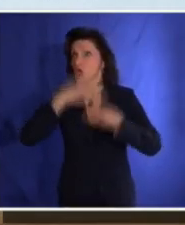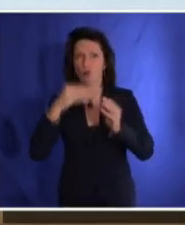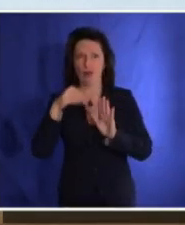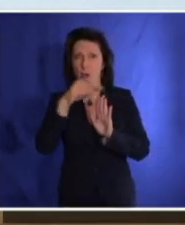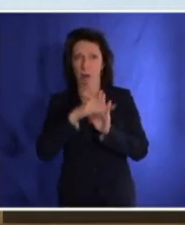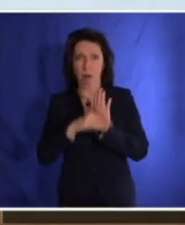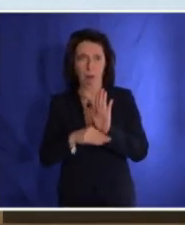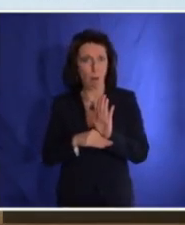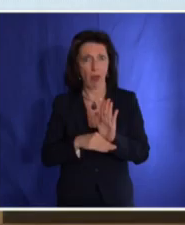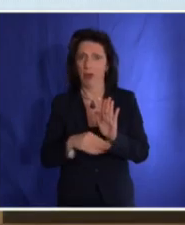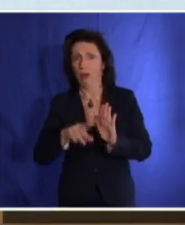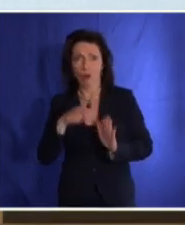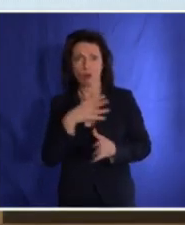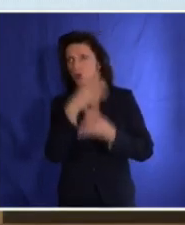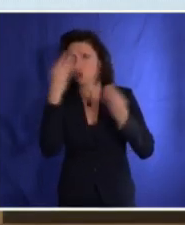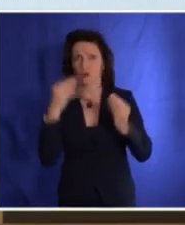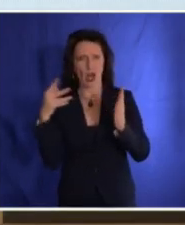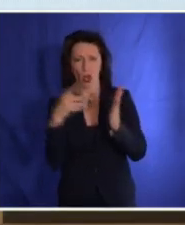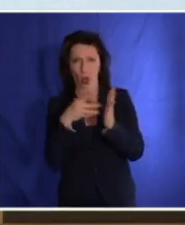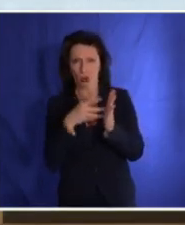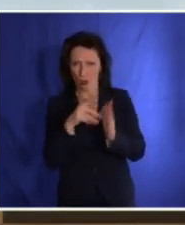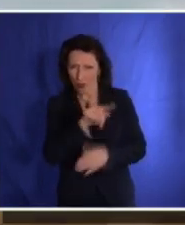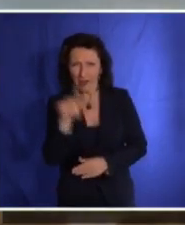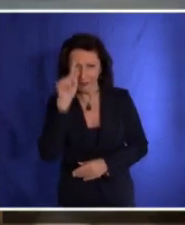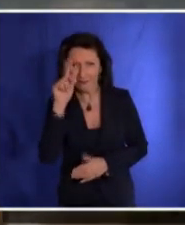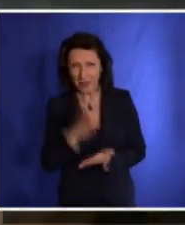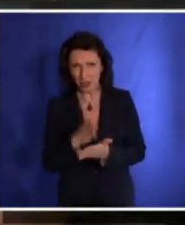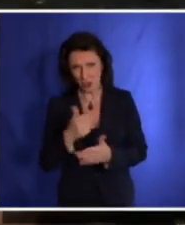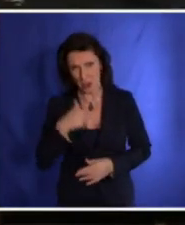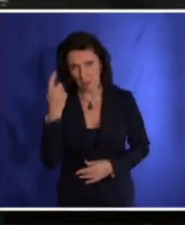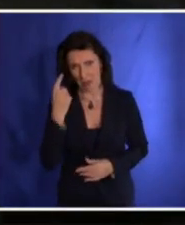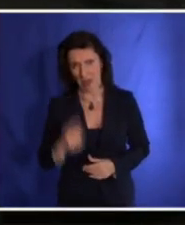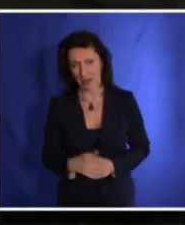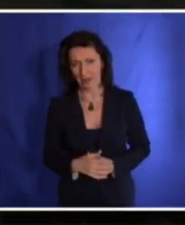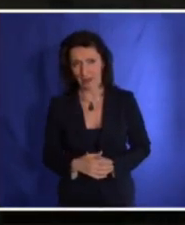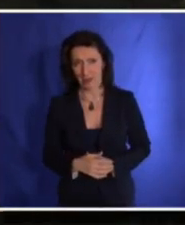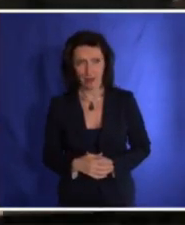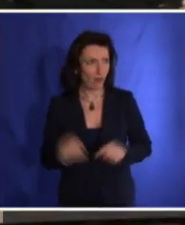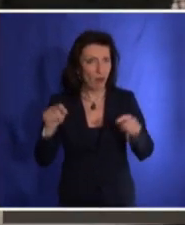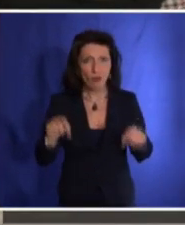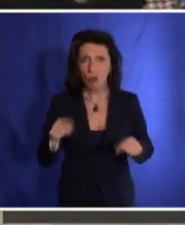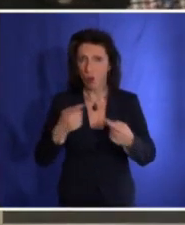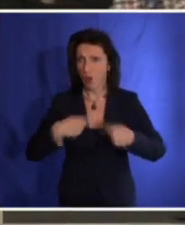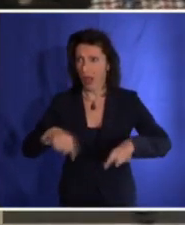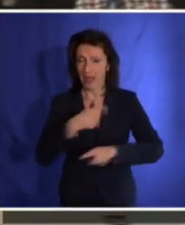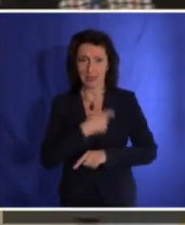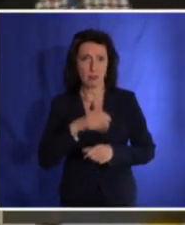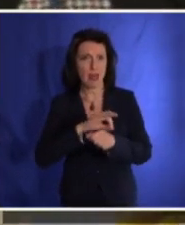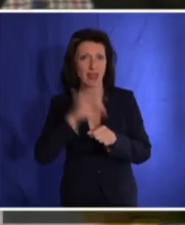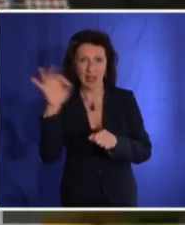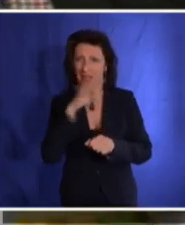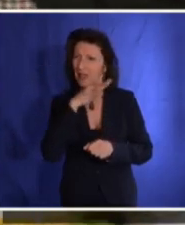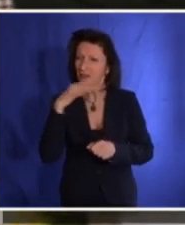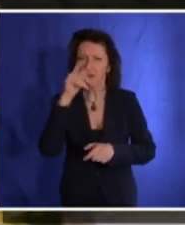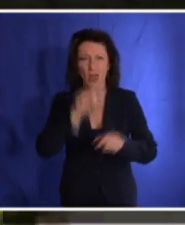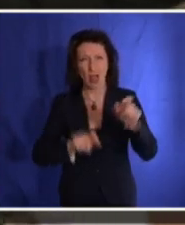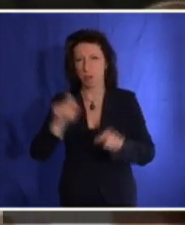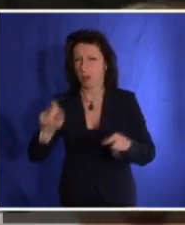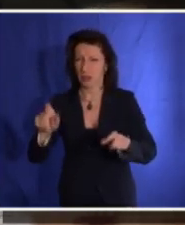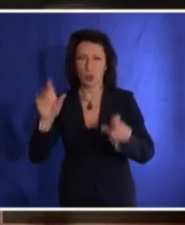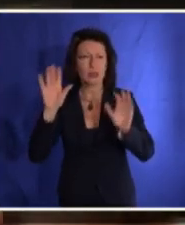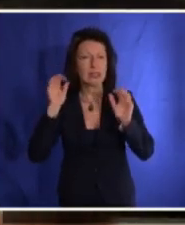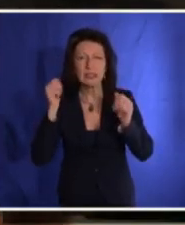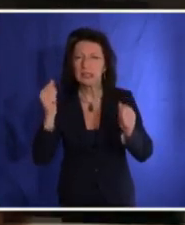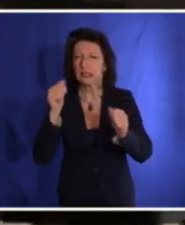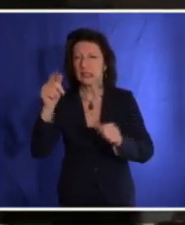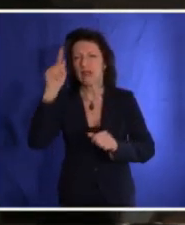Kontrollwut. Ihr wisst schon, wovon ich spreche. Und viele von euch hier beim Landesparteitag könnten absurde